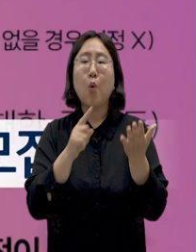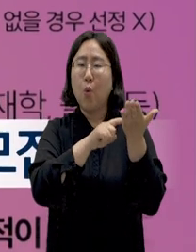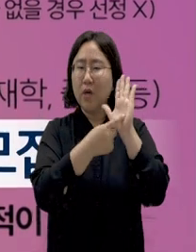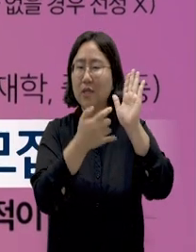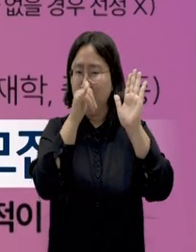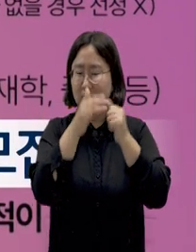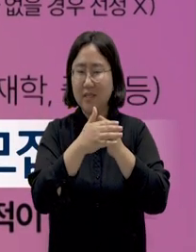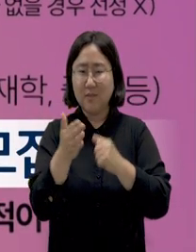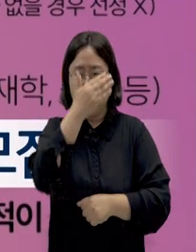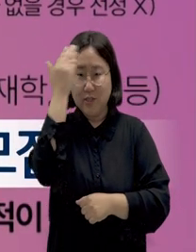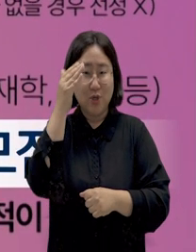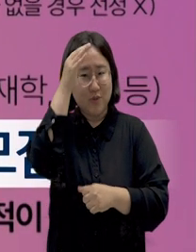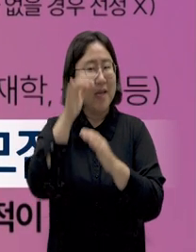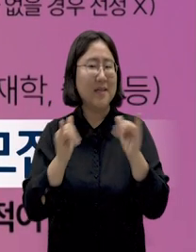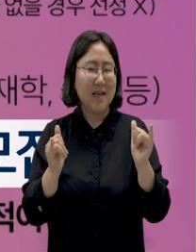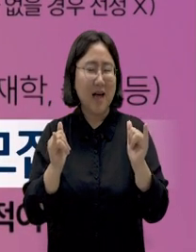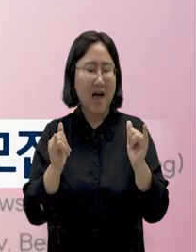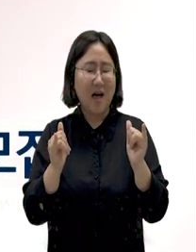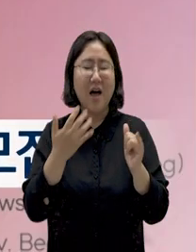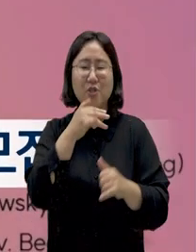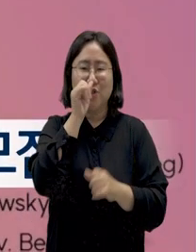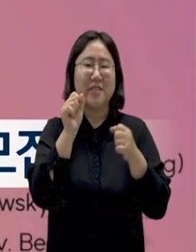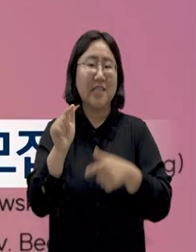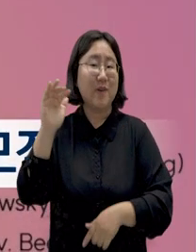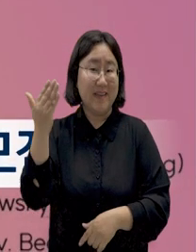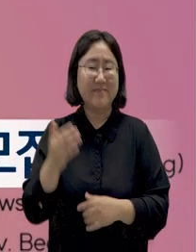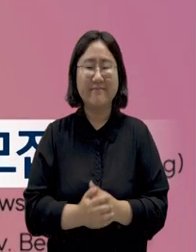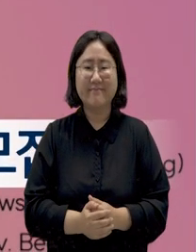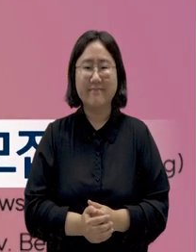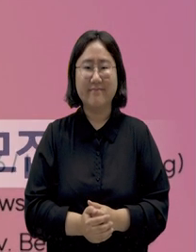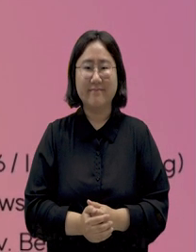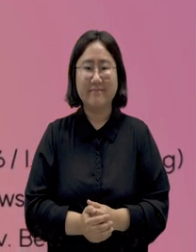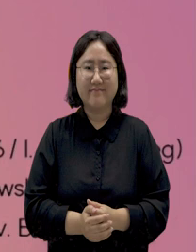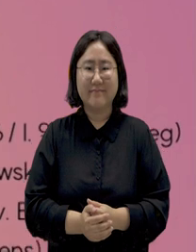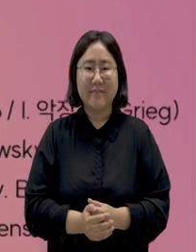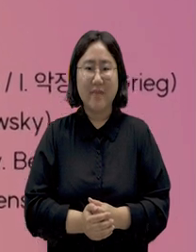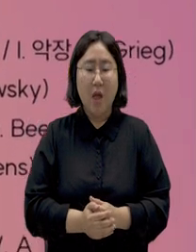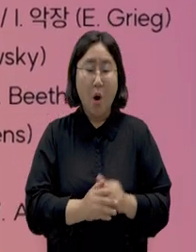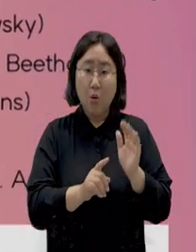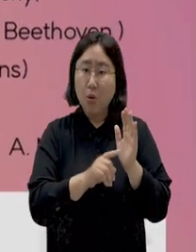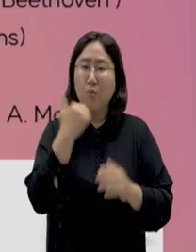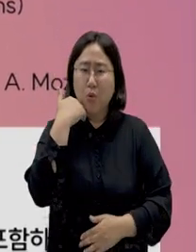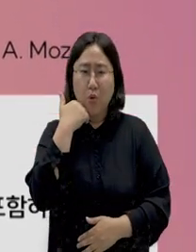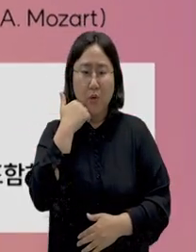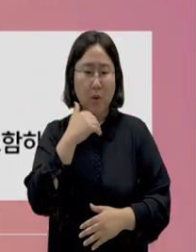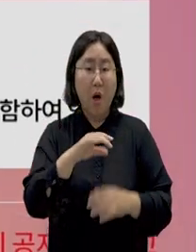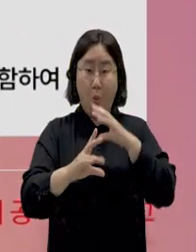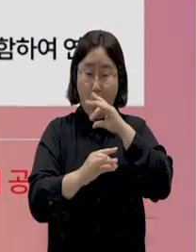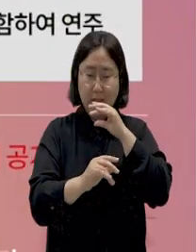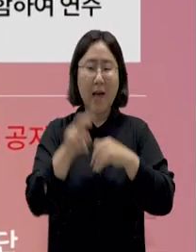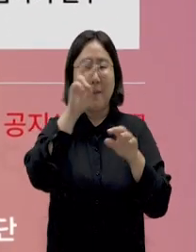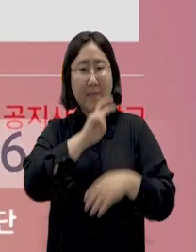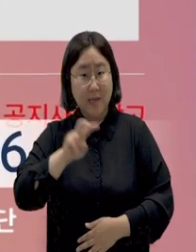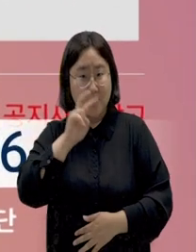제공해 전문 예술인으로 성장하는 발판을 마련해주는 공연입니다. 모집 분야는 관악과 피아노,